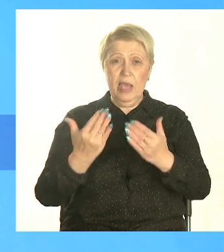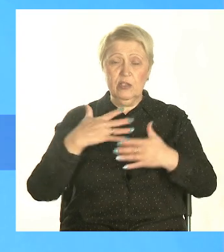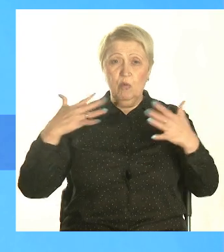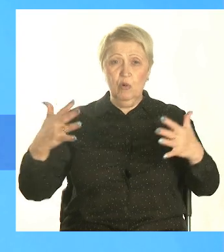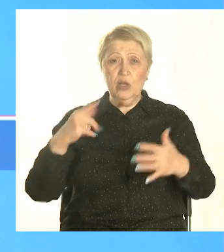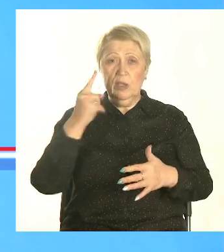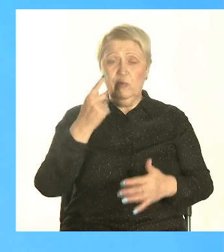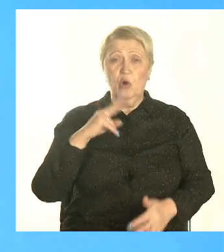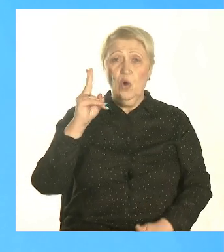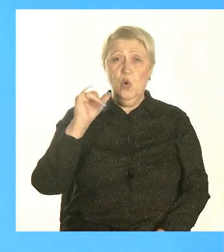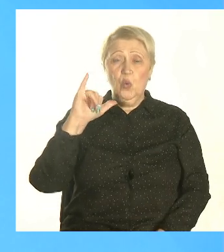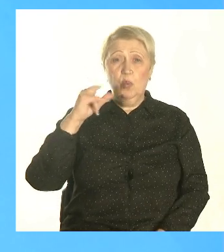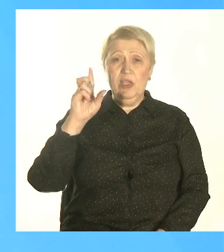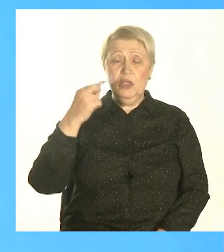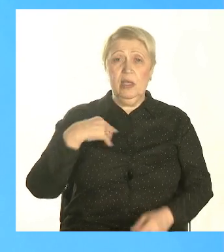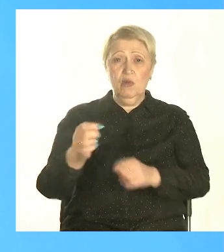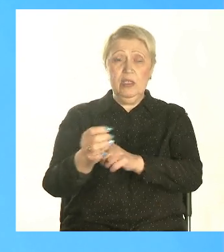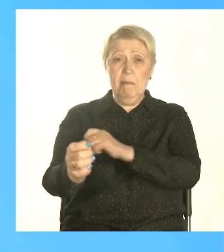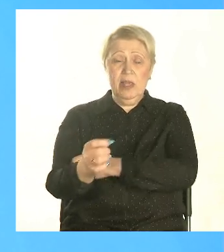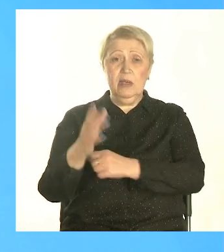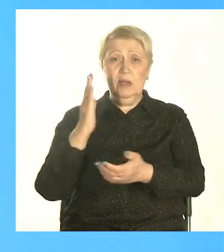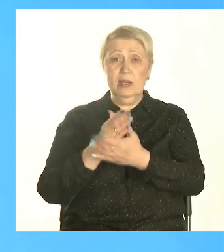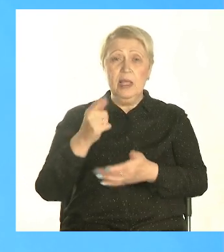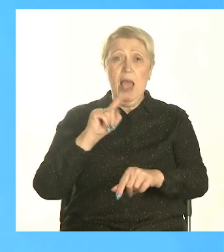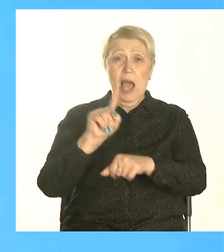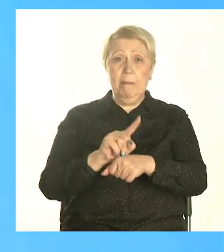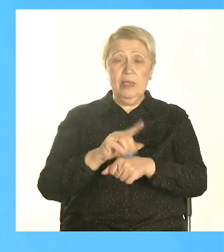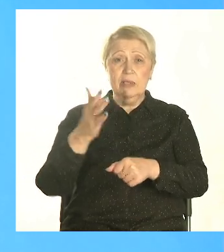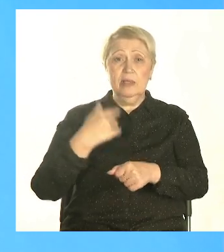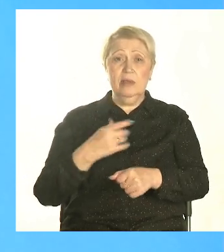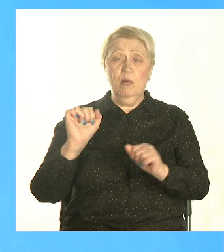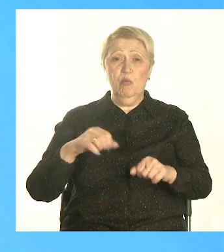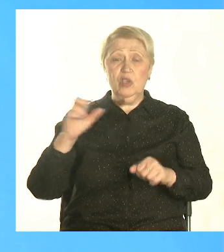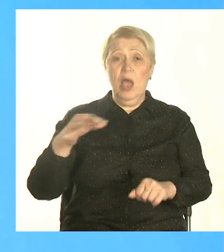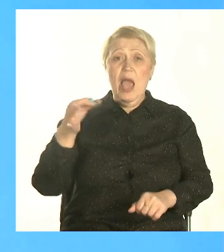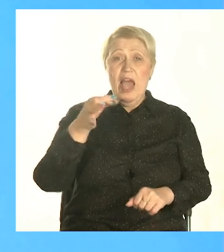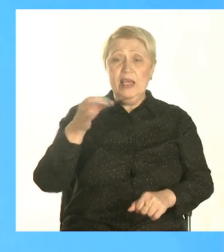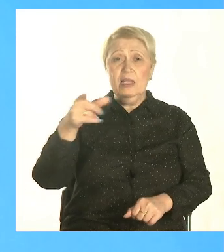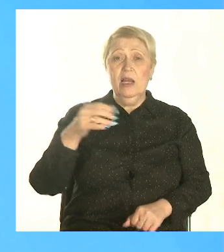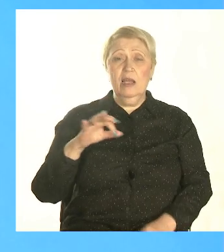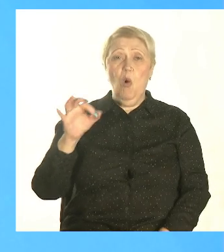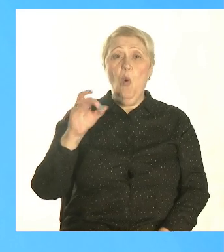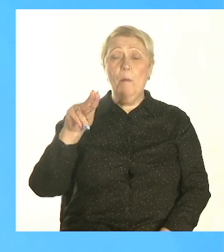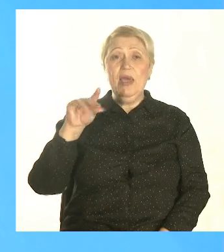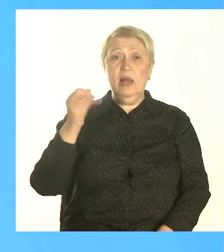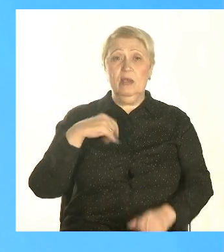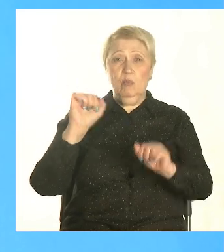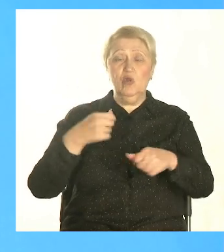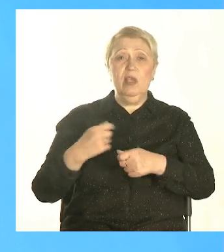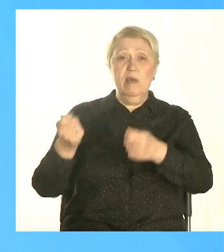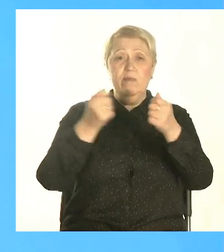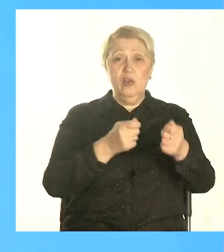по-моему, отходов, на, обязанность, оригинальный оператор вывел такую свалку больше одного кубического метра, соответственно, он